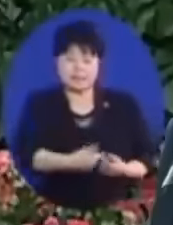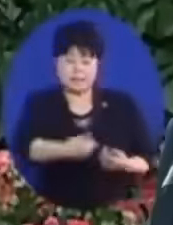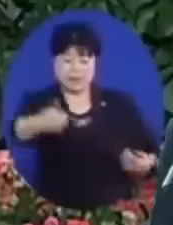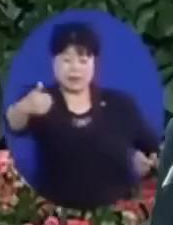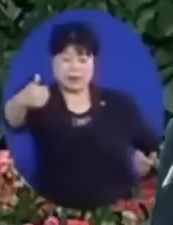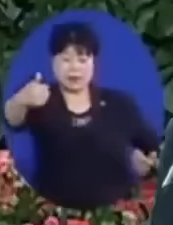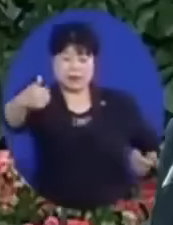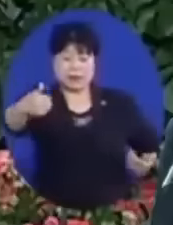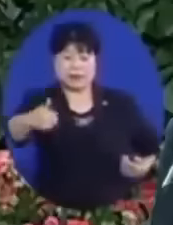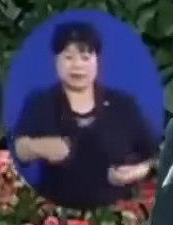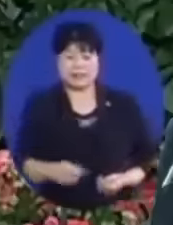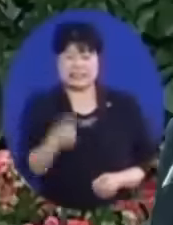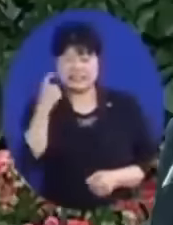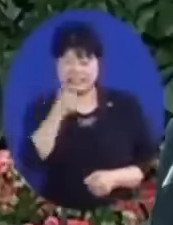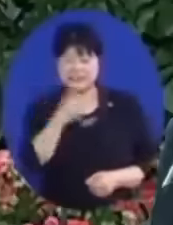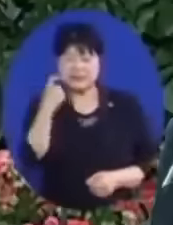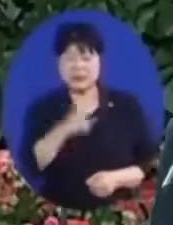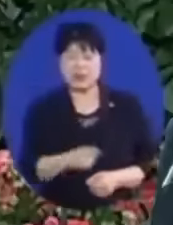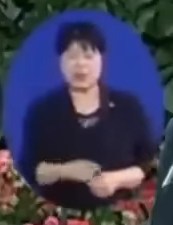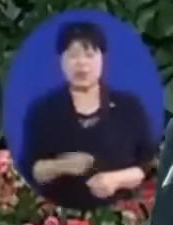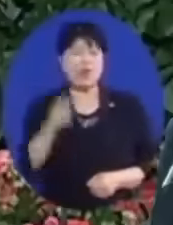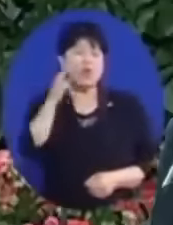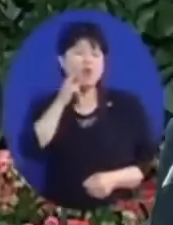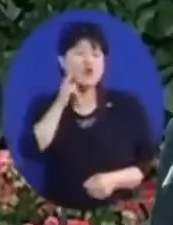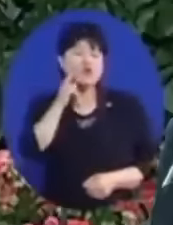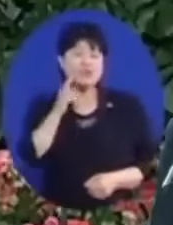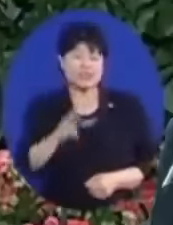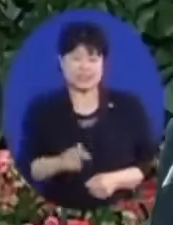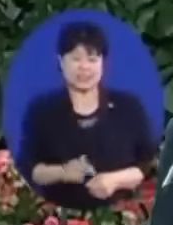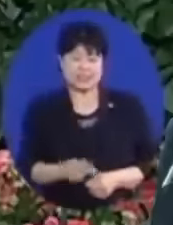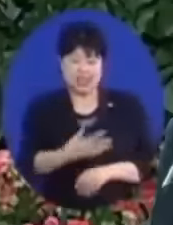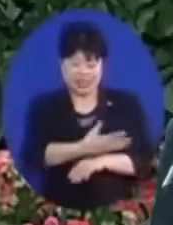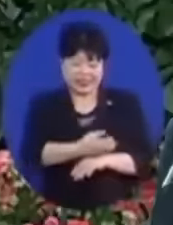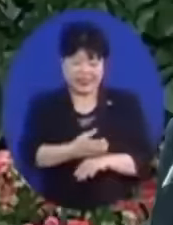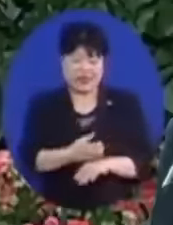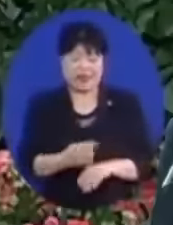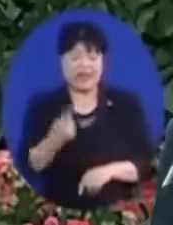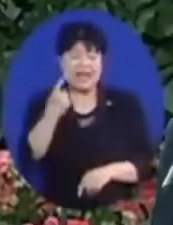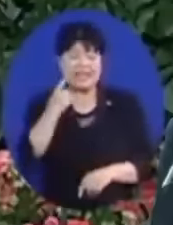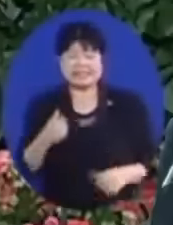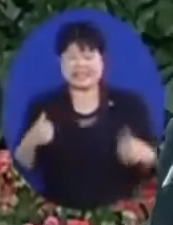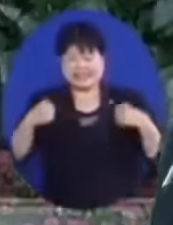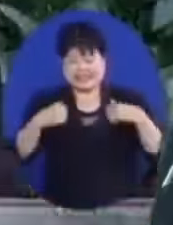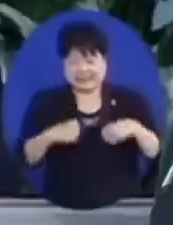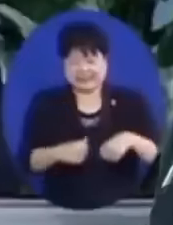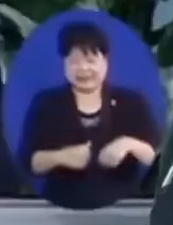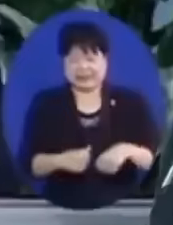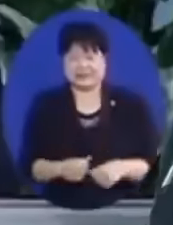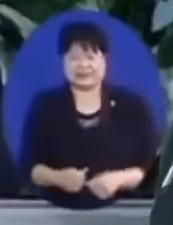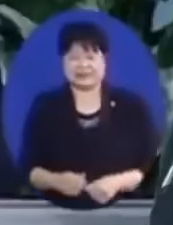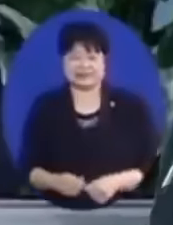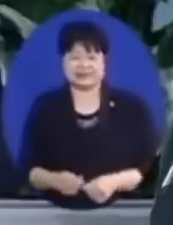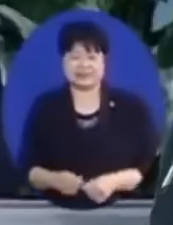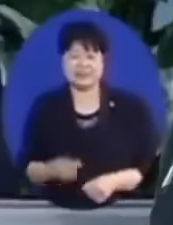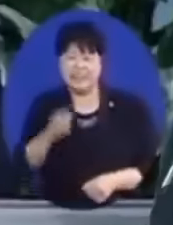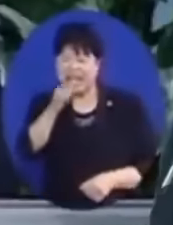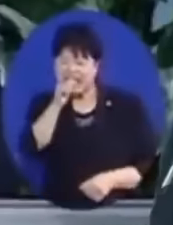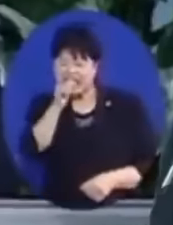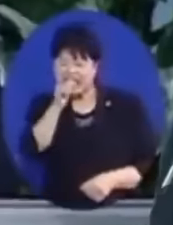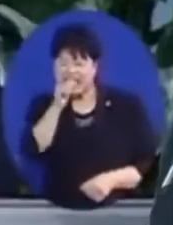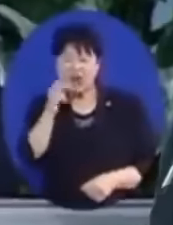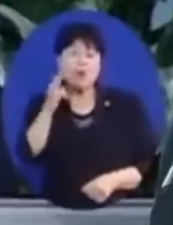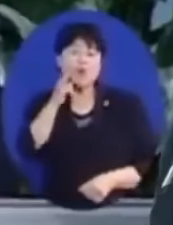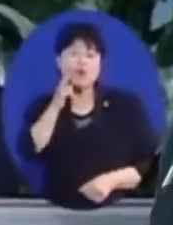떼어내어서 금속으로 만든 원숭이에게 털을 입혀놓고 어머니처럼 새끼 원숭이